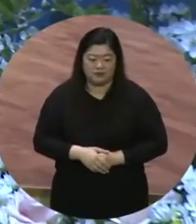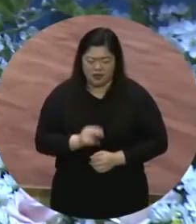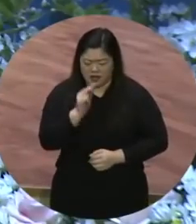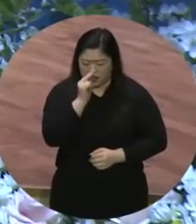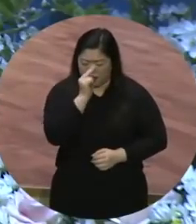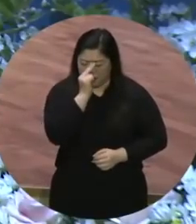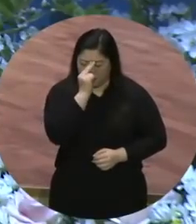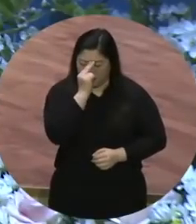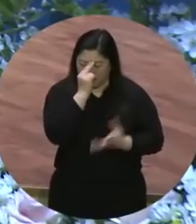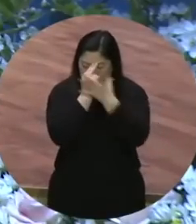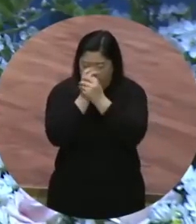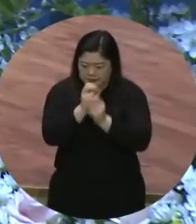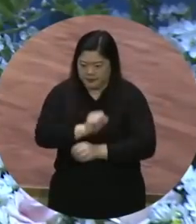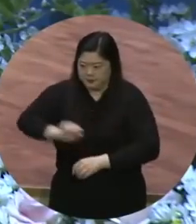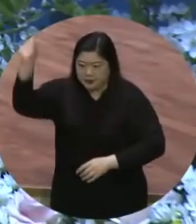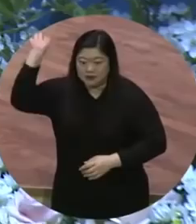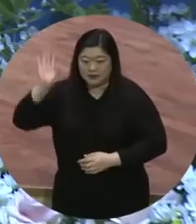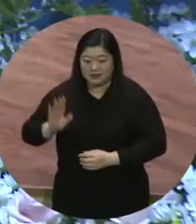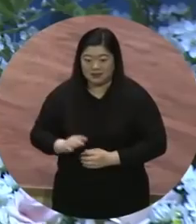빠져나와야 된다니까요.